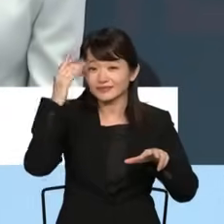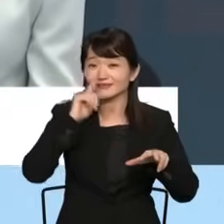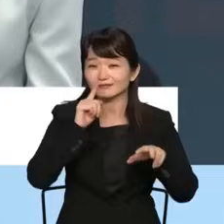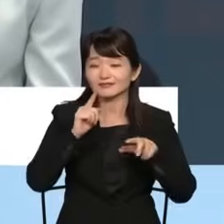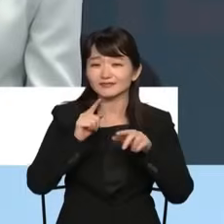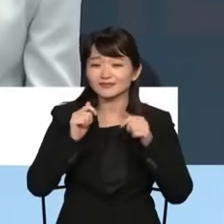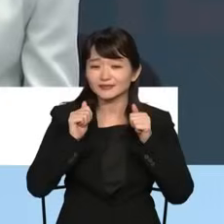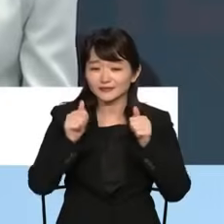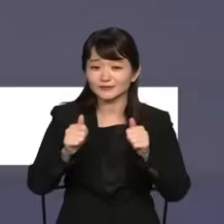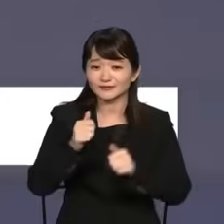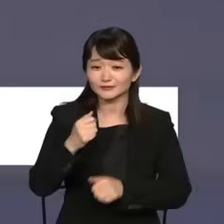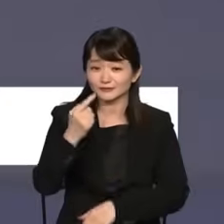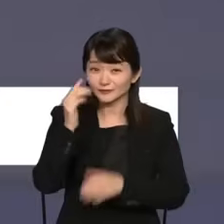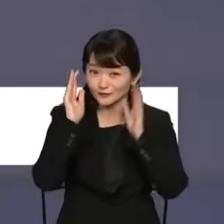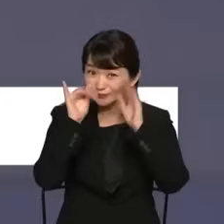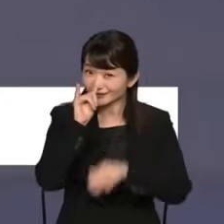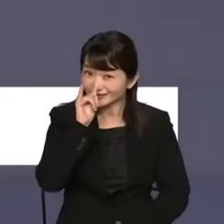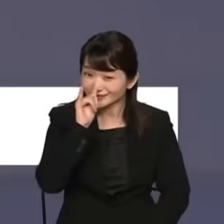공부를 하고 계실까요?